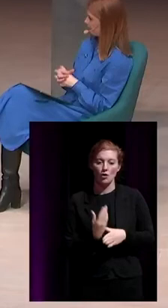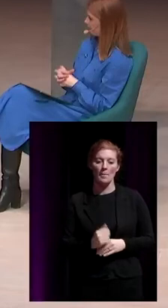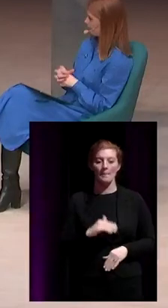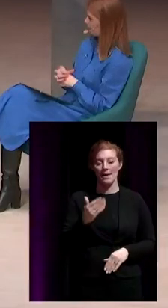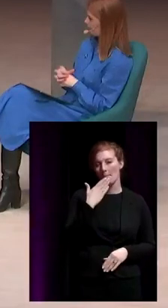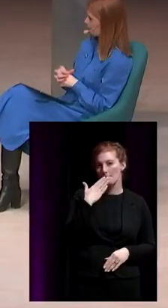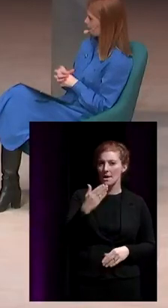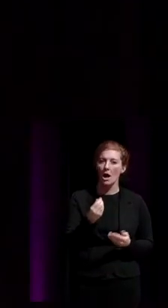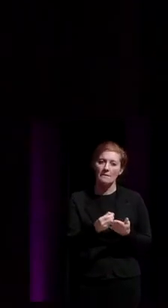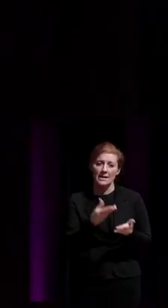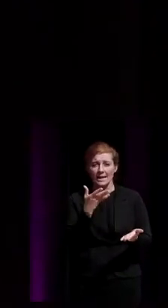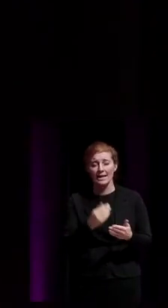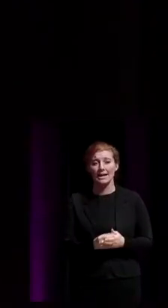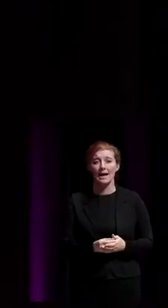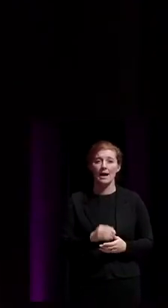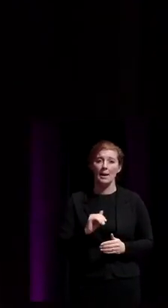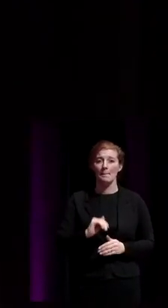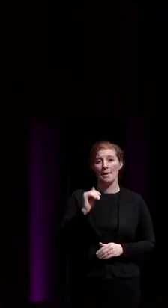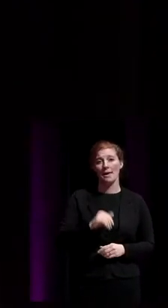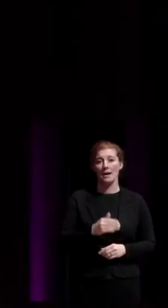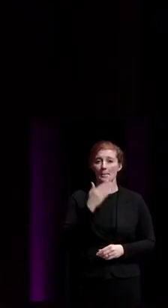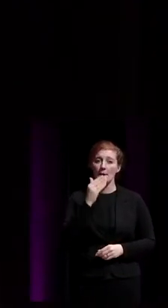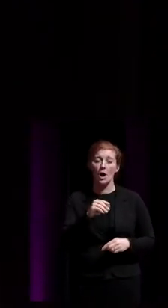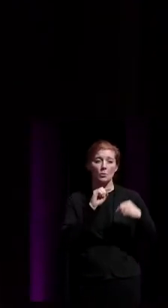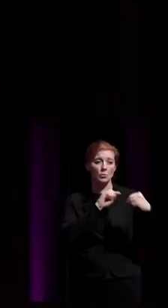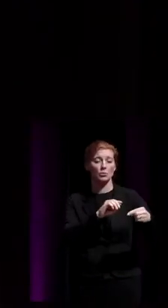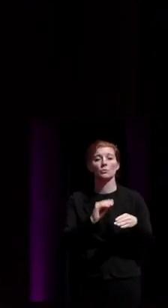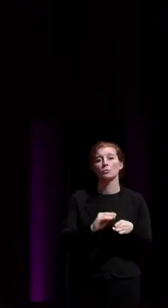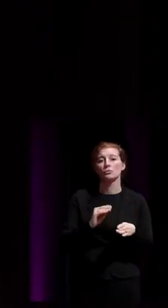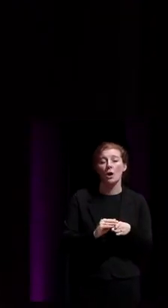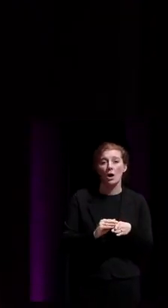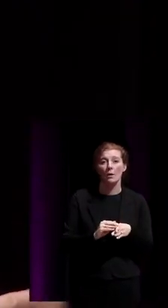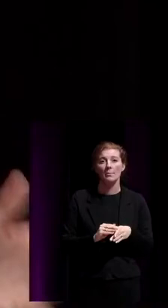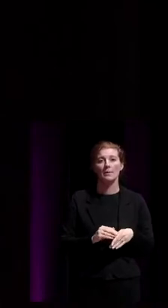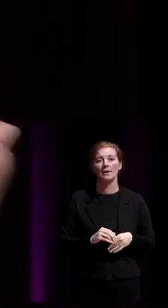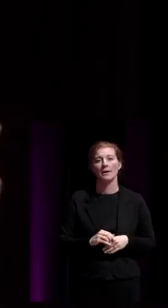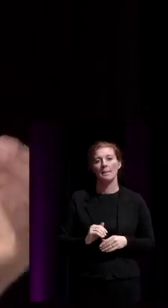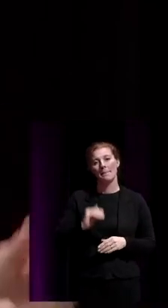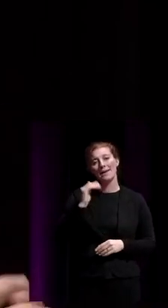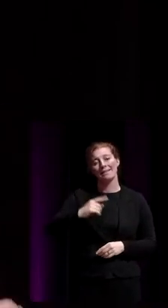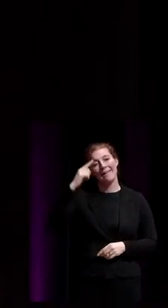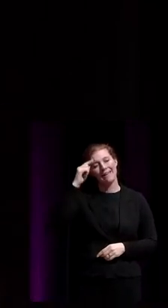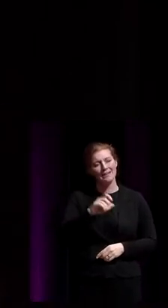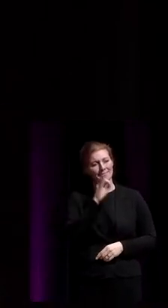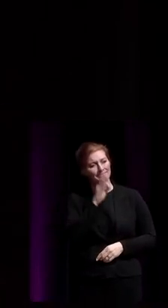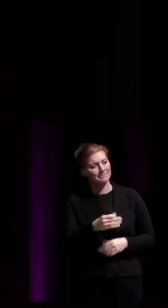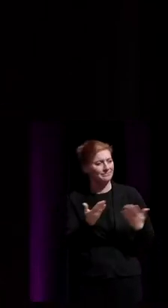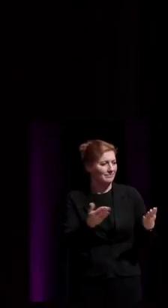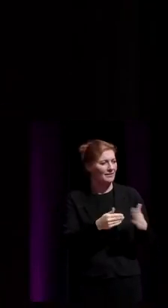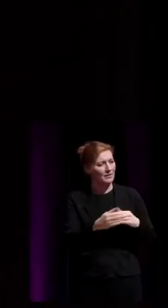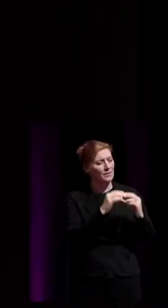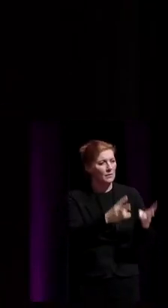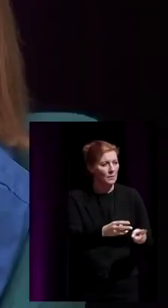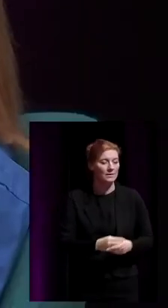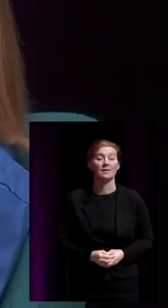att säga värderingar, mera schyssta motbudskap, mera tänkande, mera ifrågasättande.